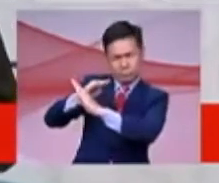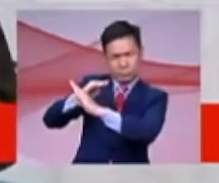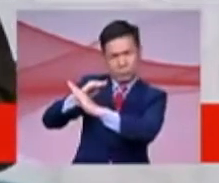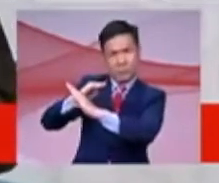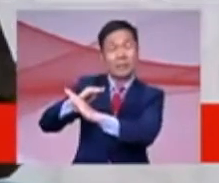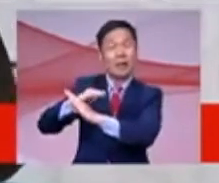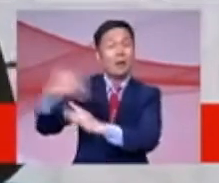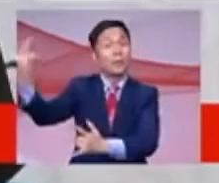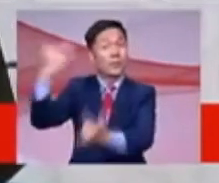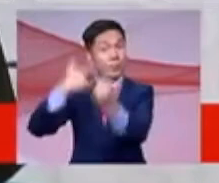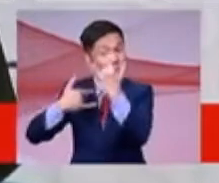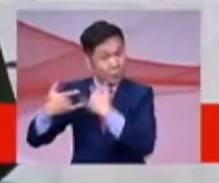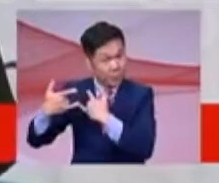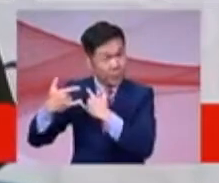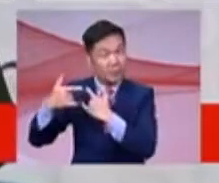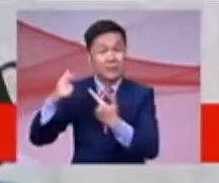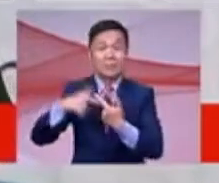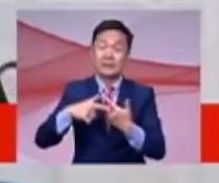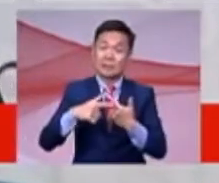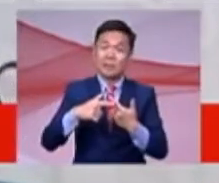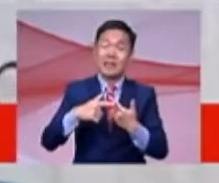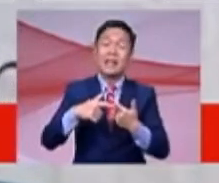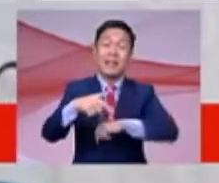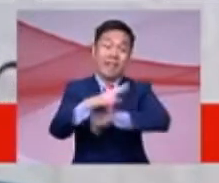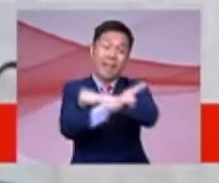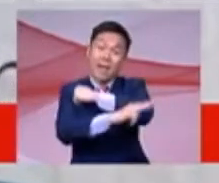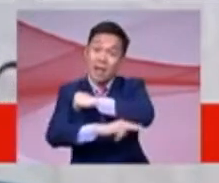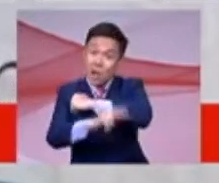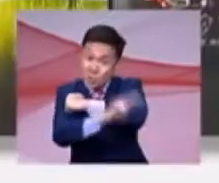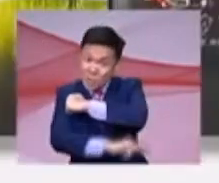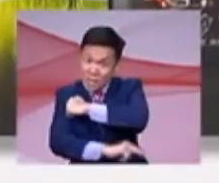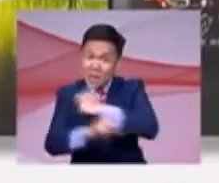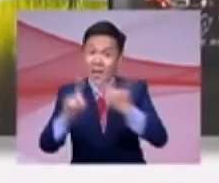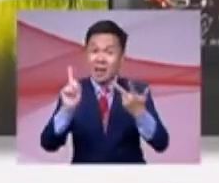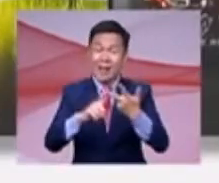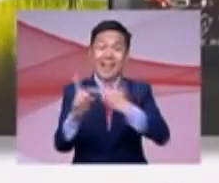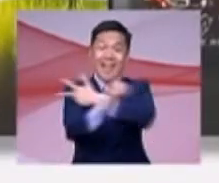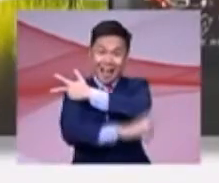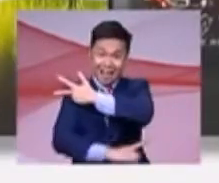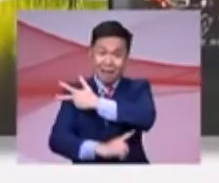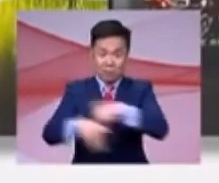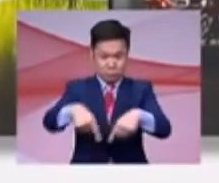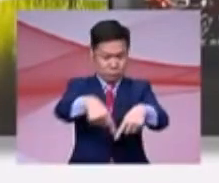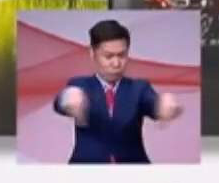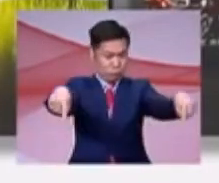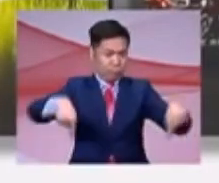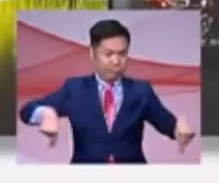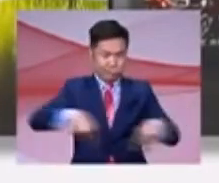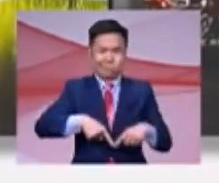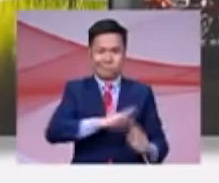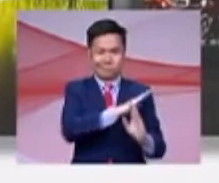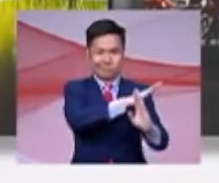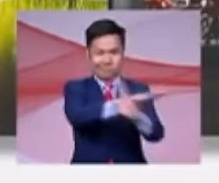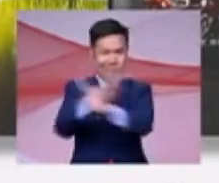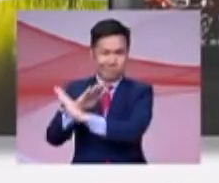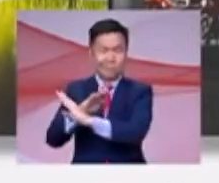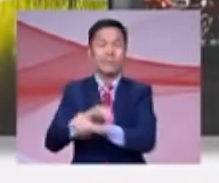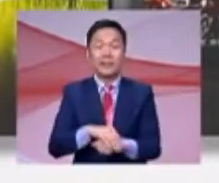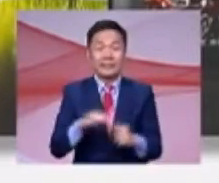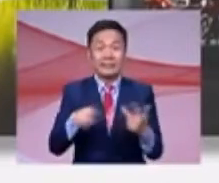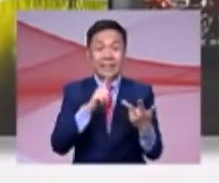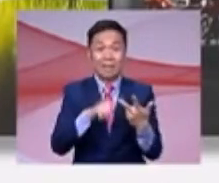sempadan antarabangsa, sempadan negeri dan juga sempadan daerah. Dan kita terus